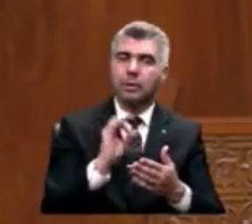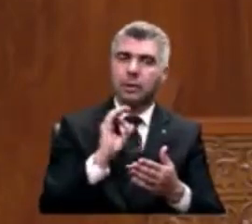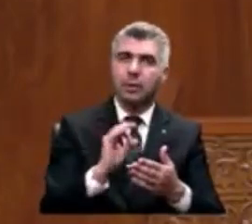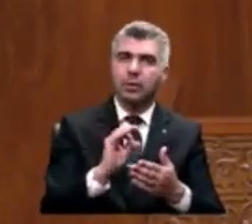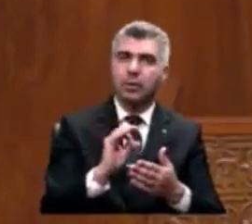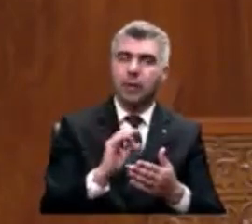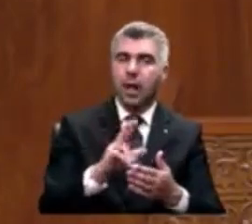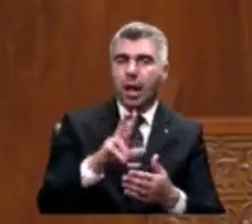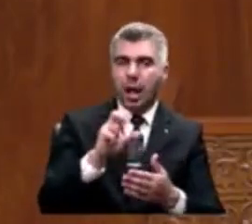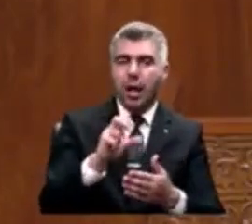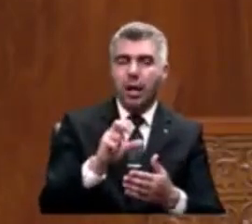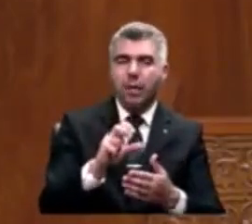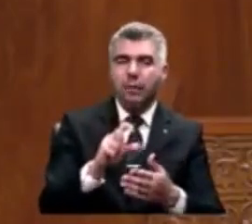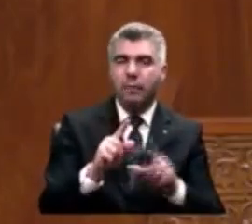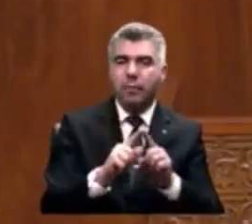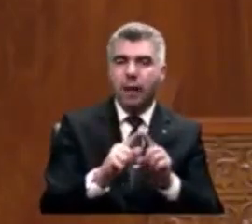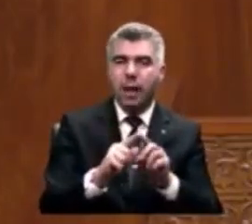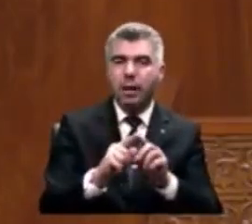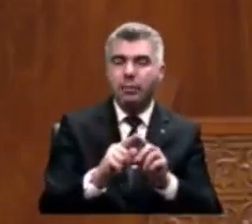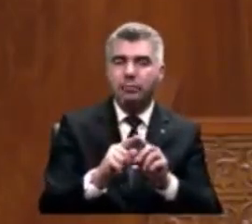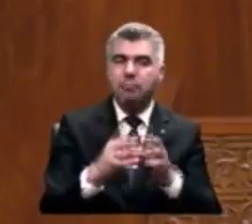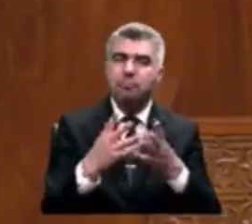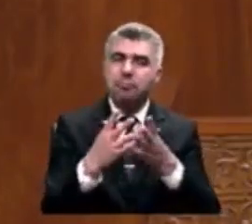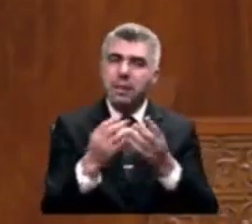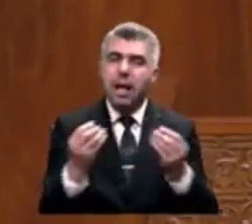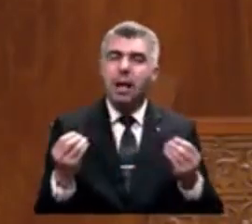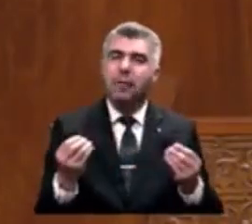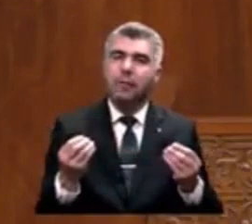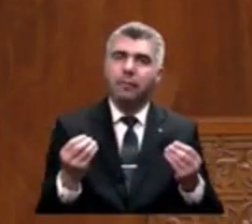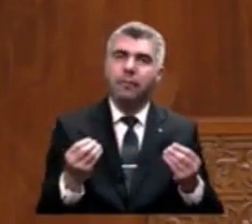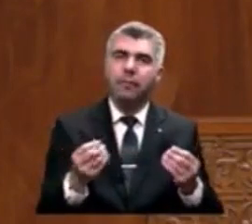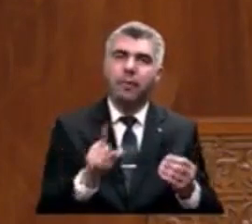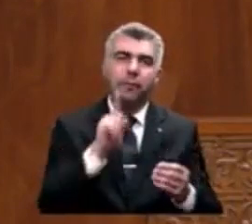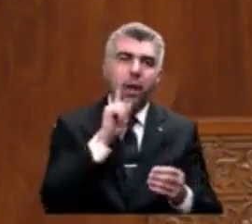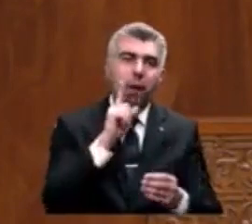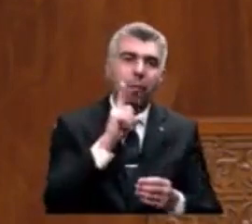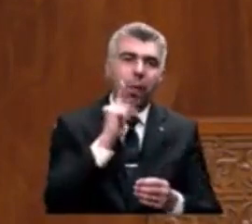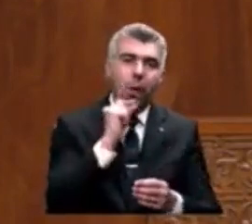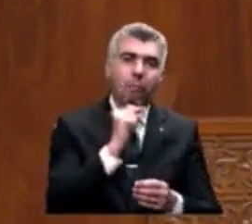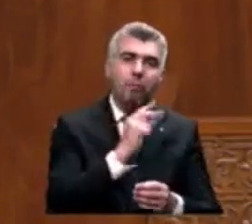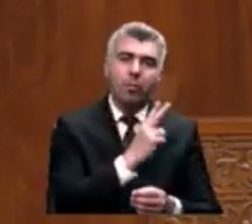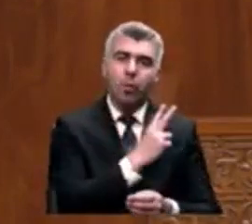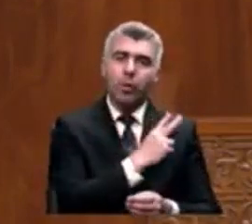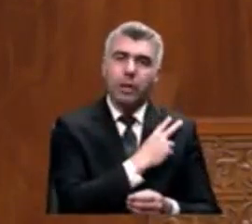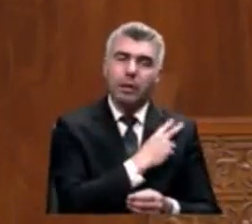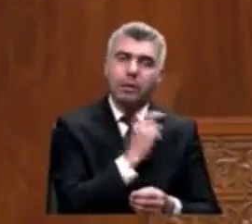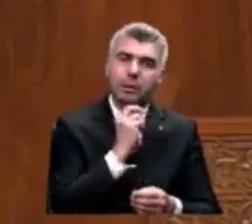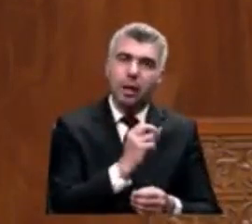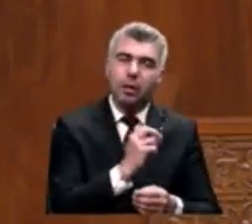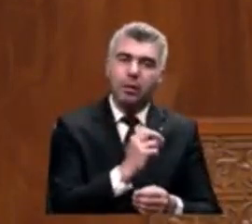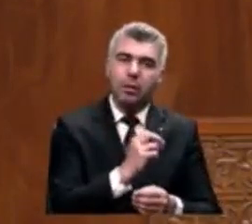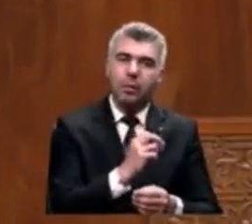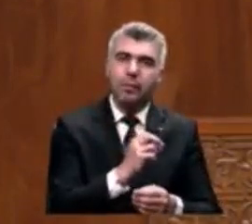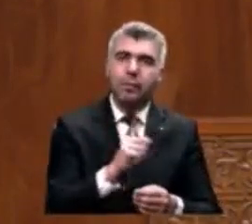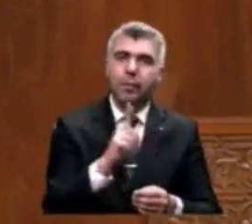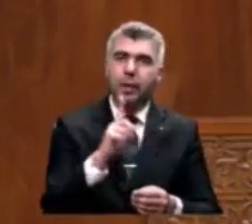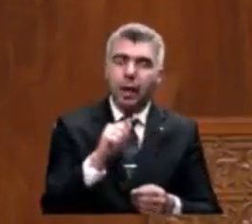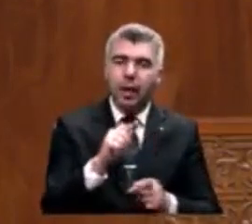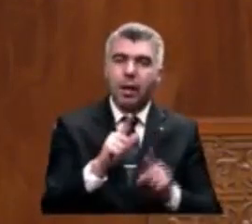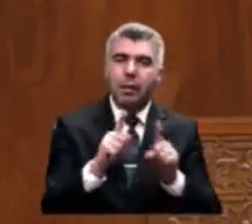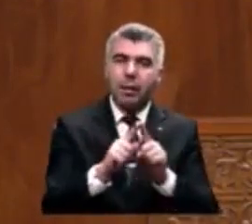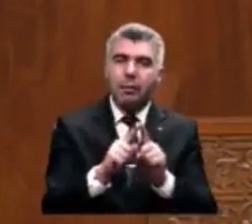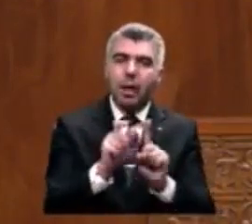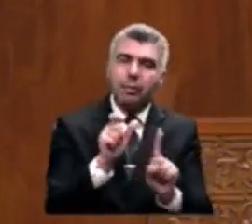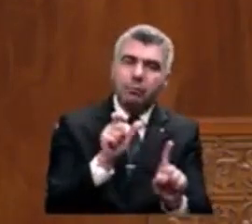عارفين كيفاش واحد العدد بعض الأحيان ديال رجال ونساء التعليم تطلبوا باش يكون نوع من